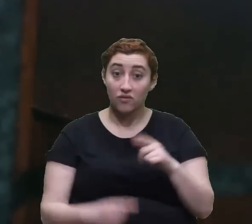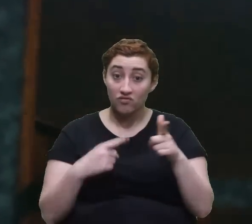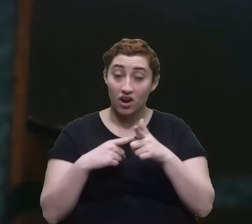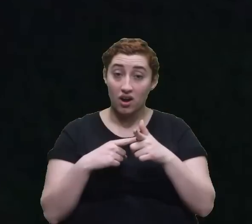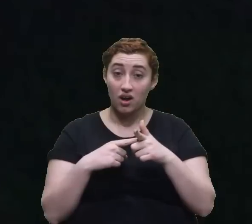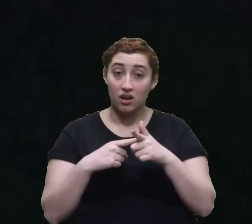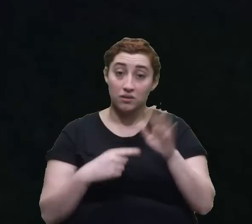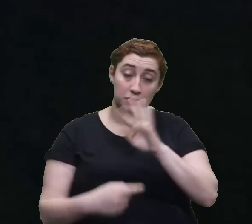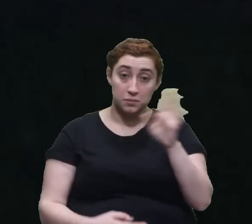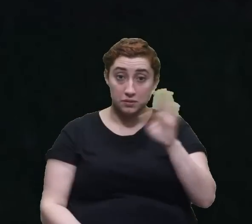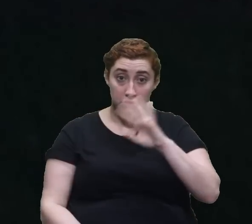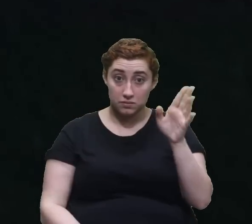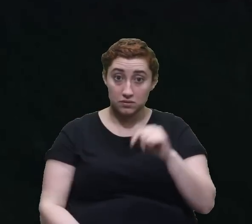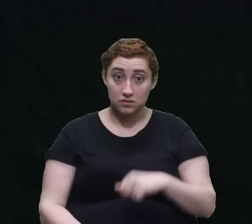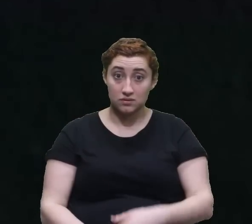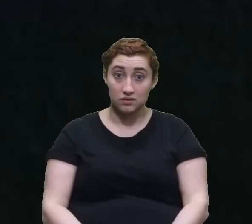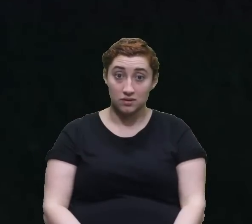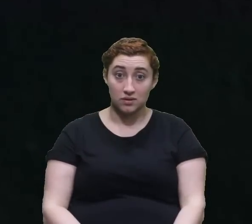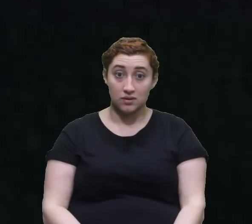Farah. Elinde sarı bir çiçek var.